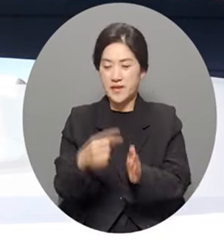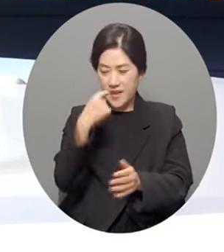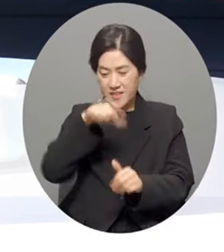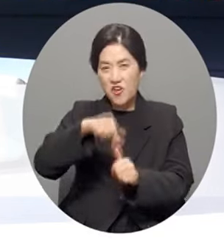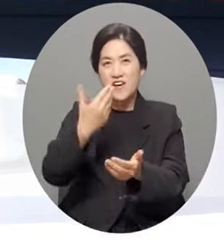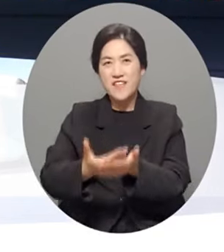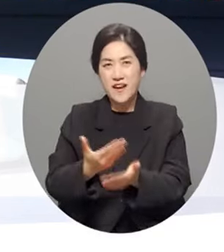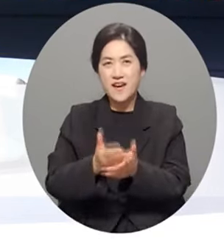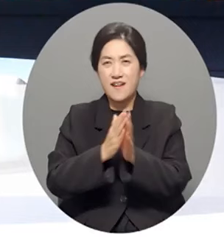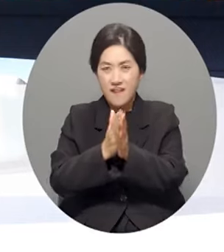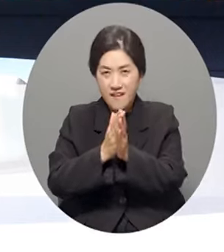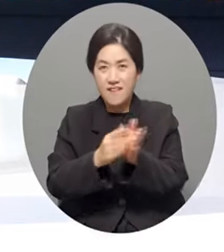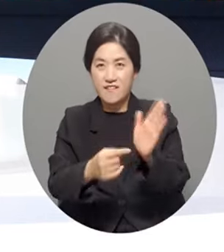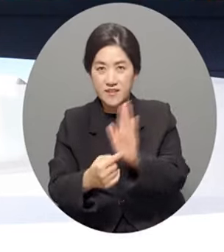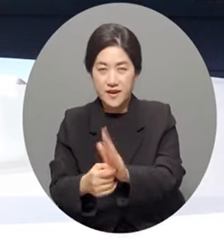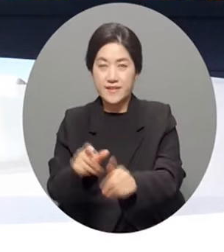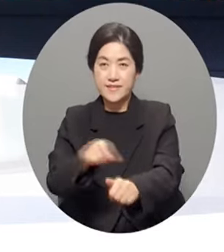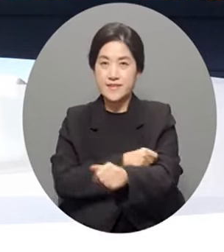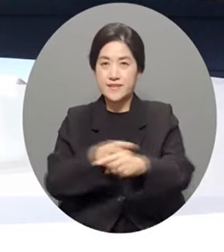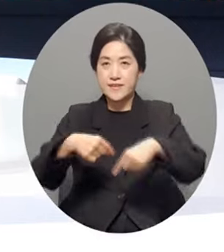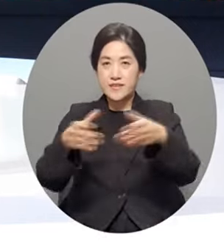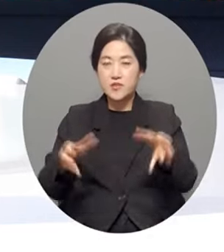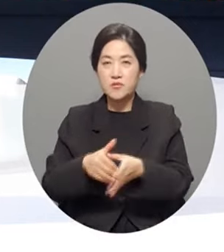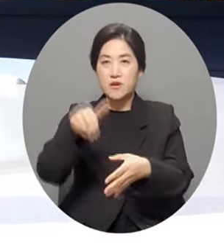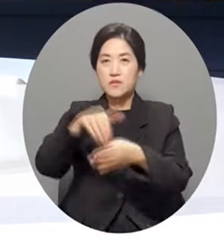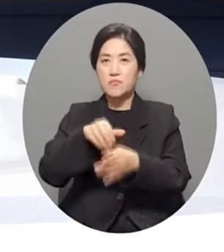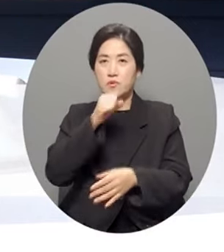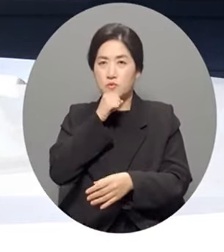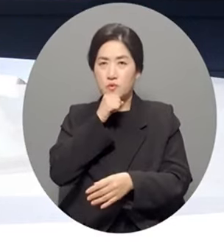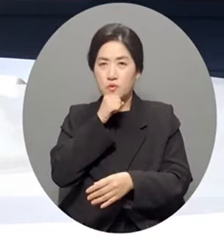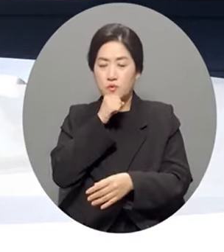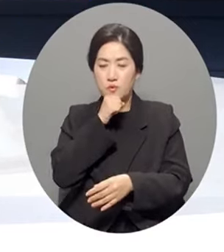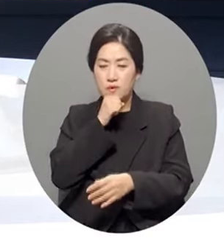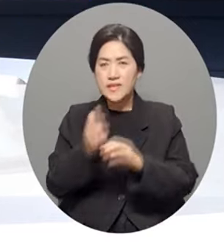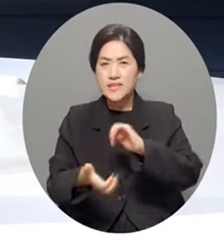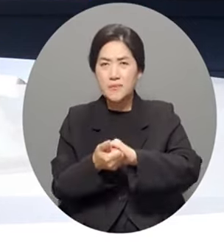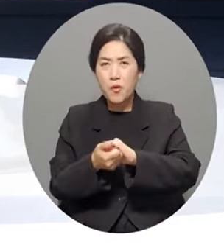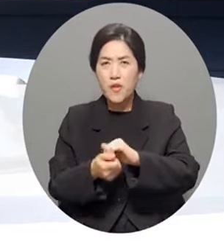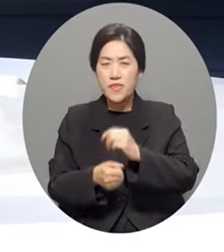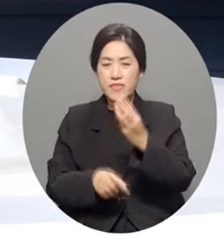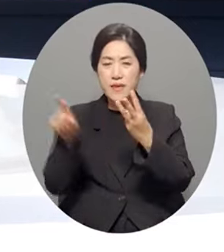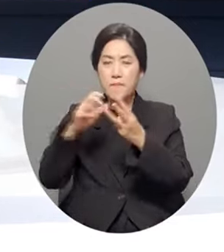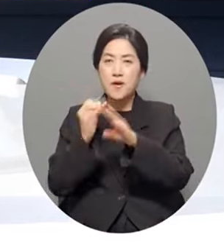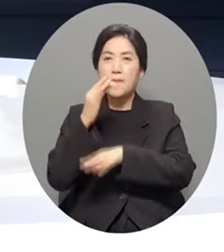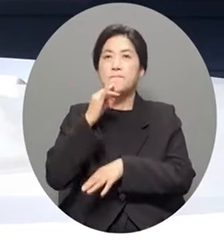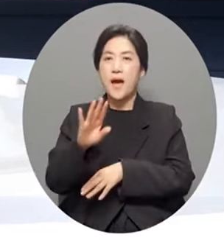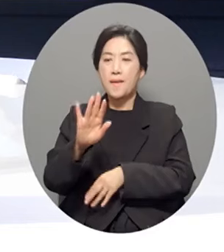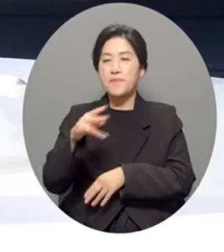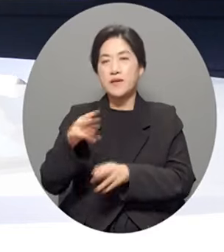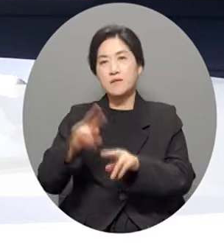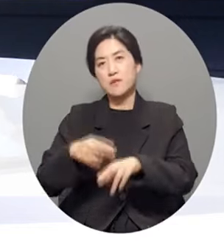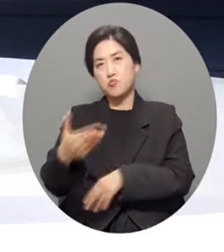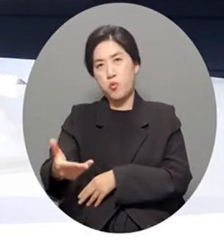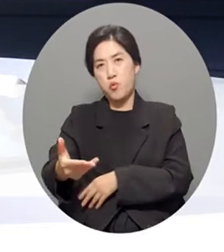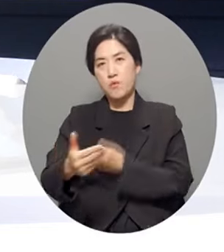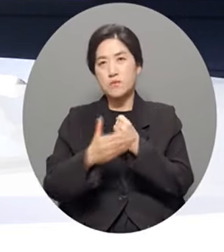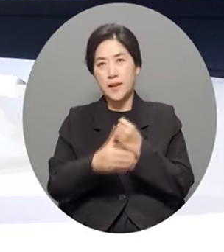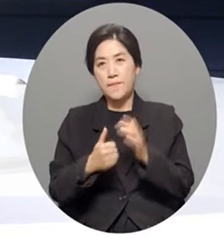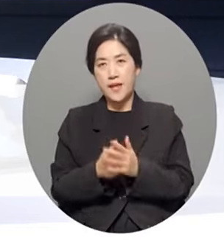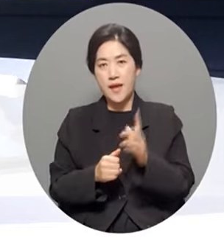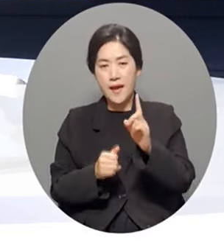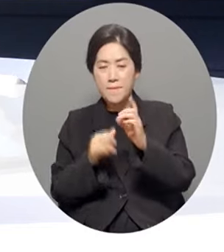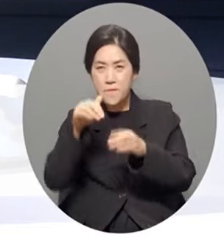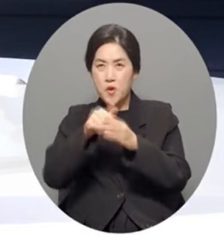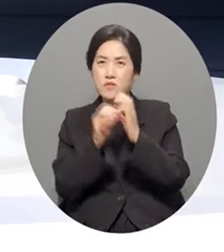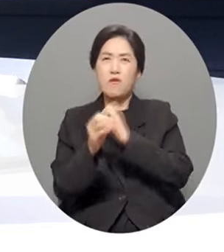저마다 호소했습니다. 특히 정당 득표율이 최소 3%를 넘는 정당에만 비례대표 의석이 배분되는 만큼 한